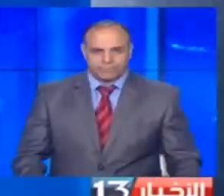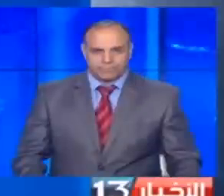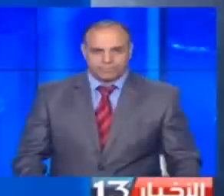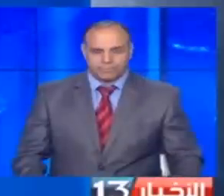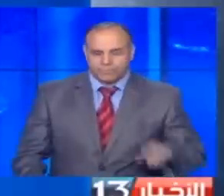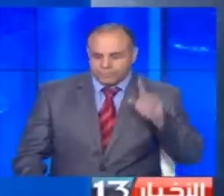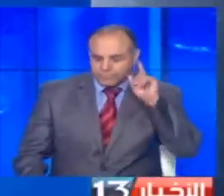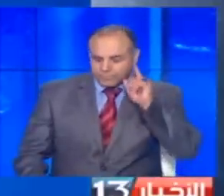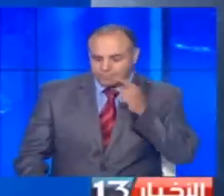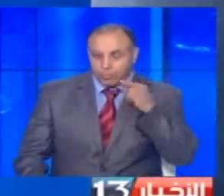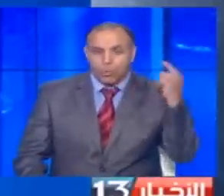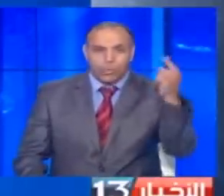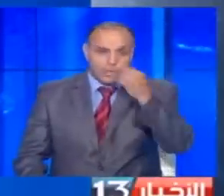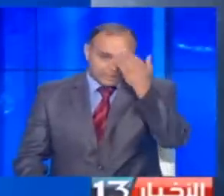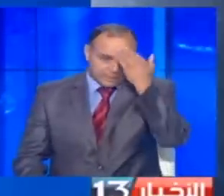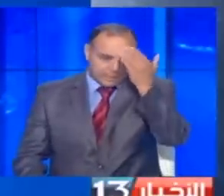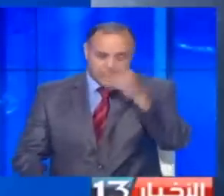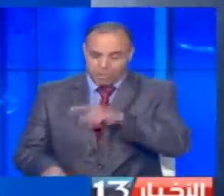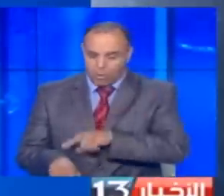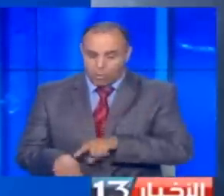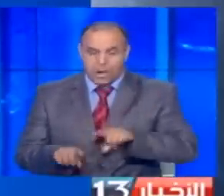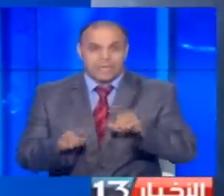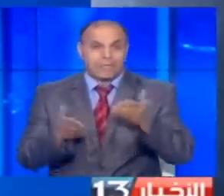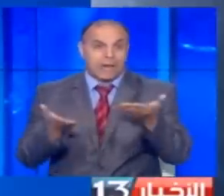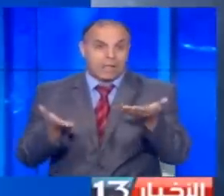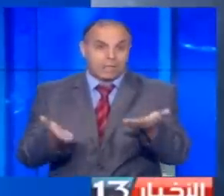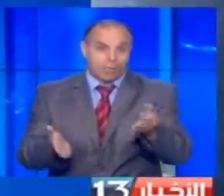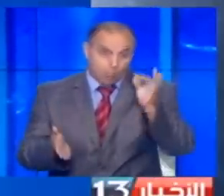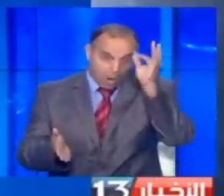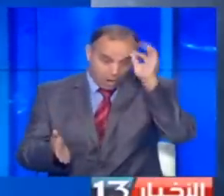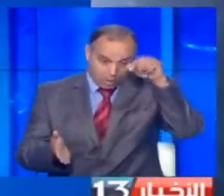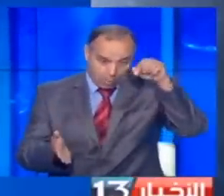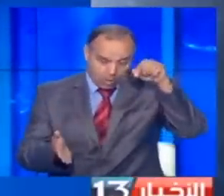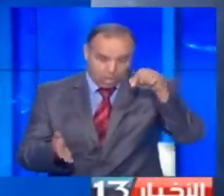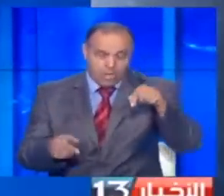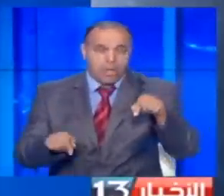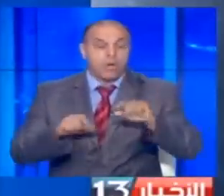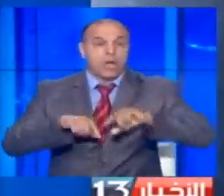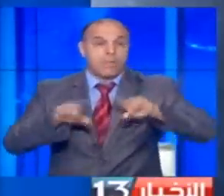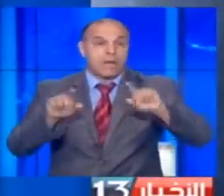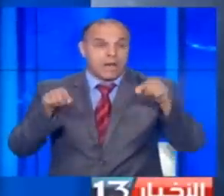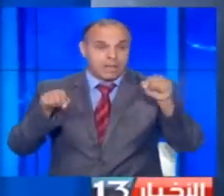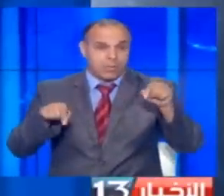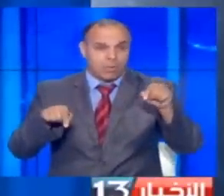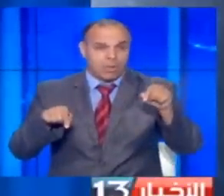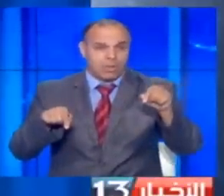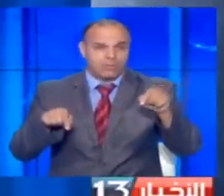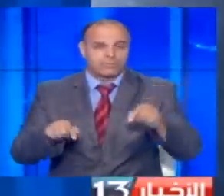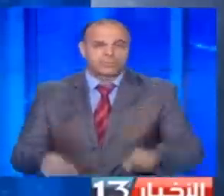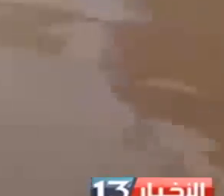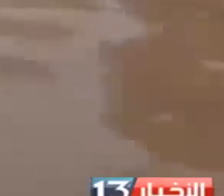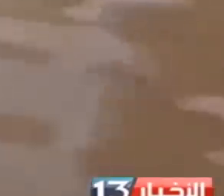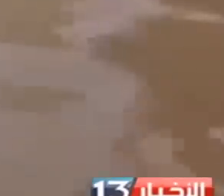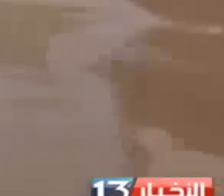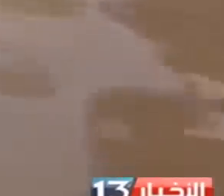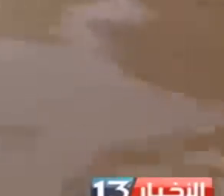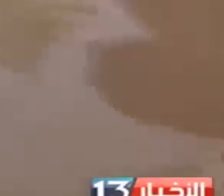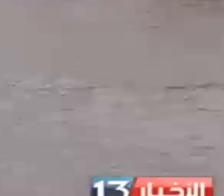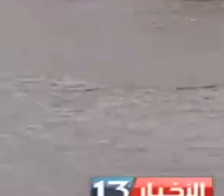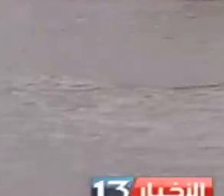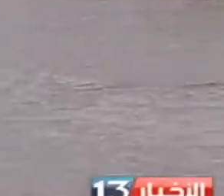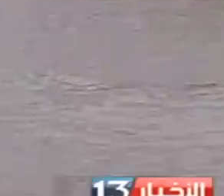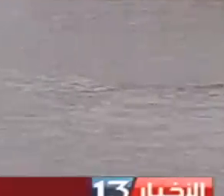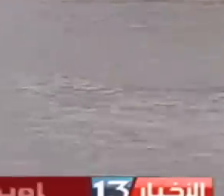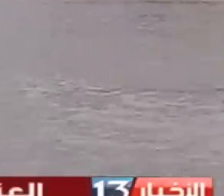السلام عليكم ورحمه الله الواحده ظهر الفيتو ناس وفي نشره اخبار ها امطر